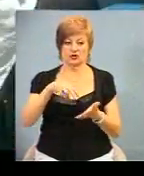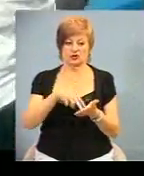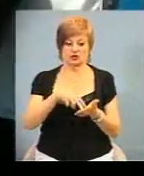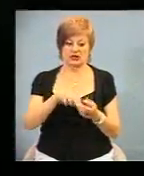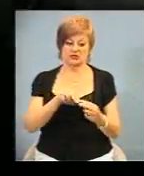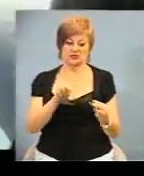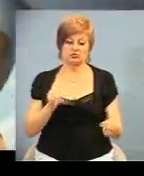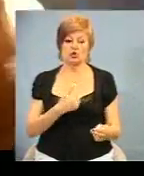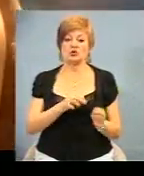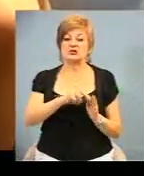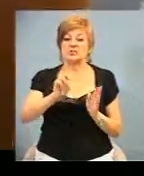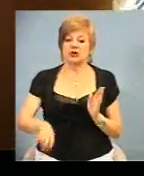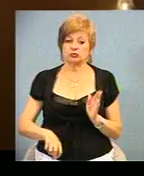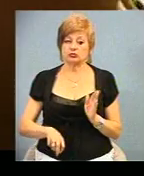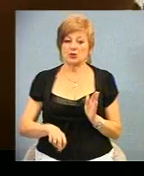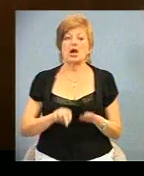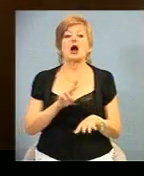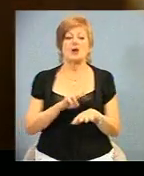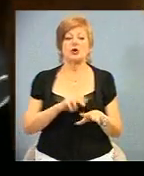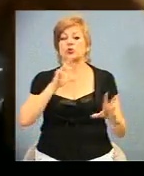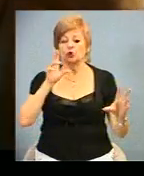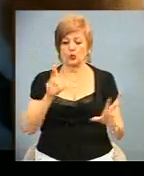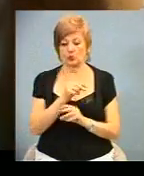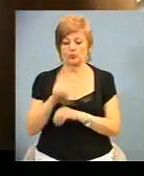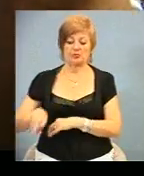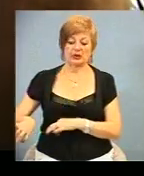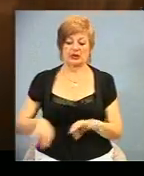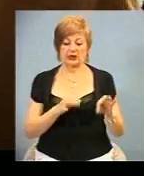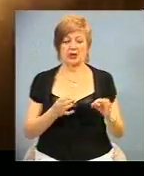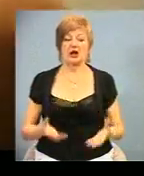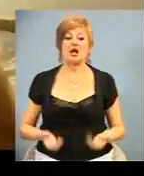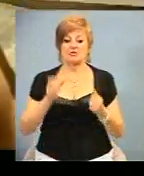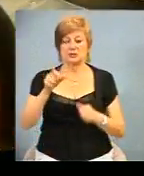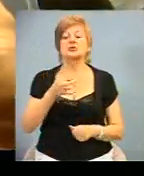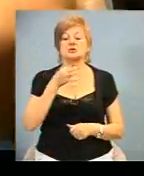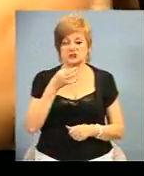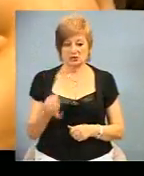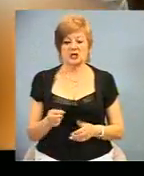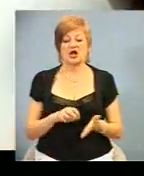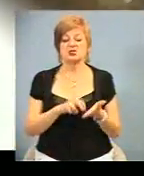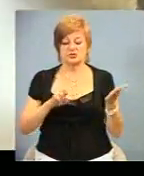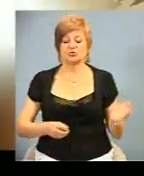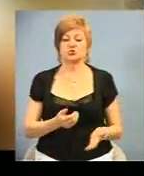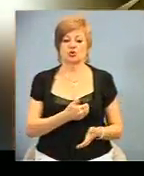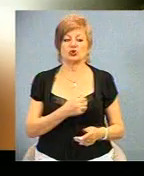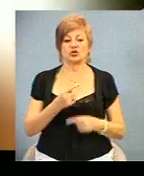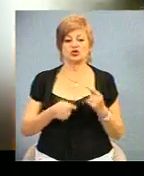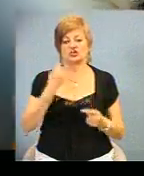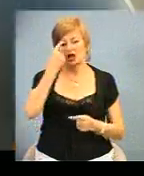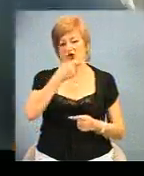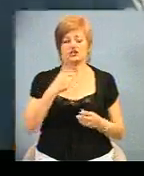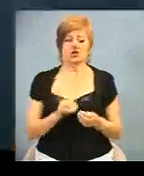яка збирається стрибнути. Співробітники поліції встигли вчасно прибути на місце. Врятований зізнався, що стрибнути з мосту хотів через особисті